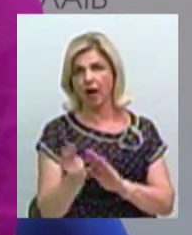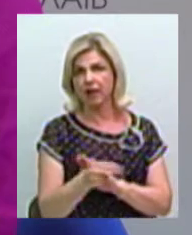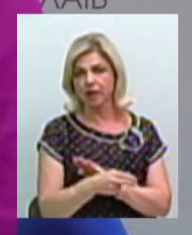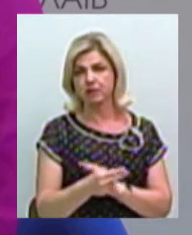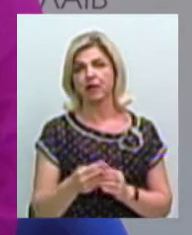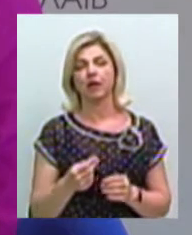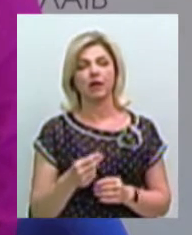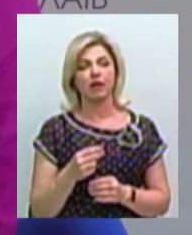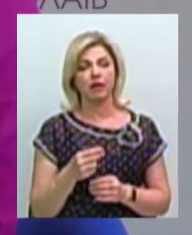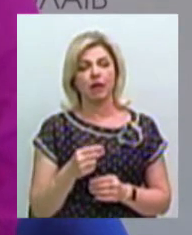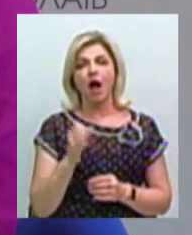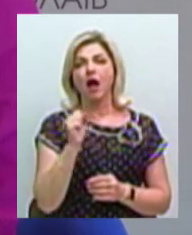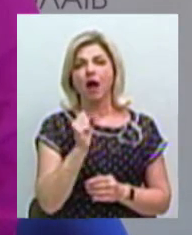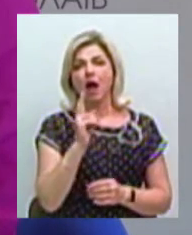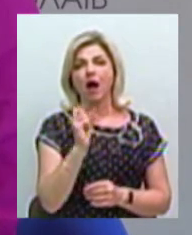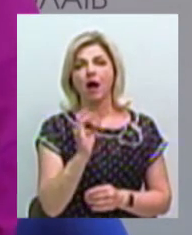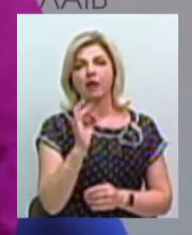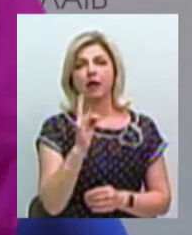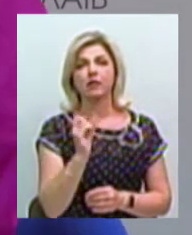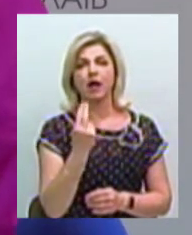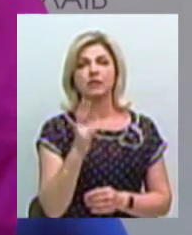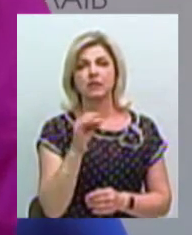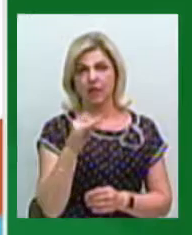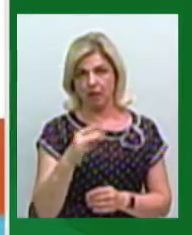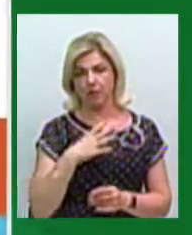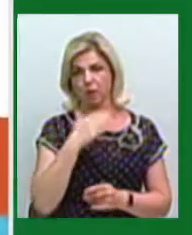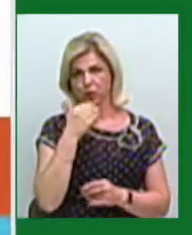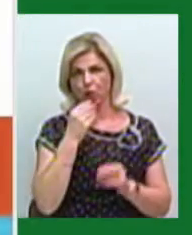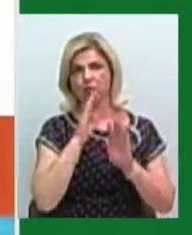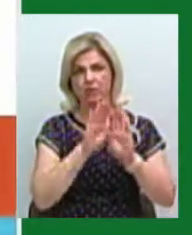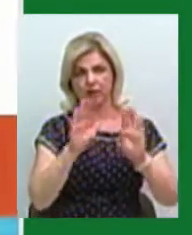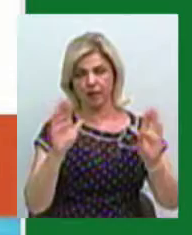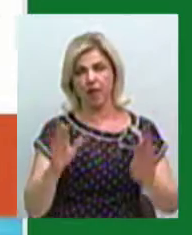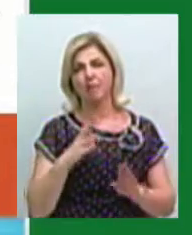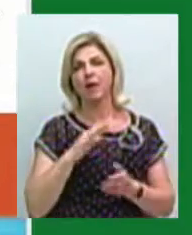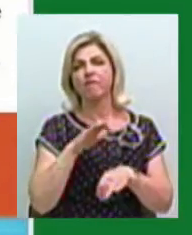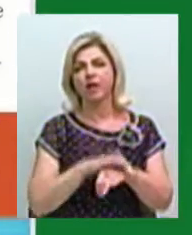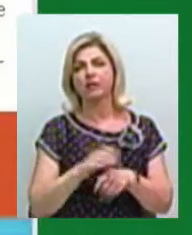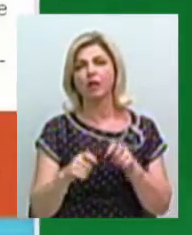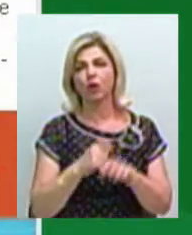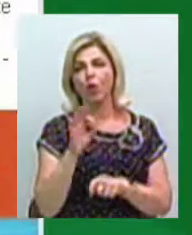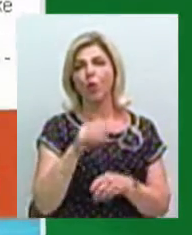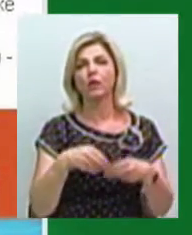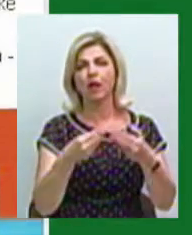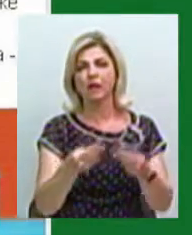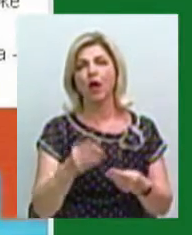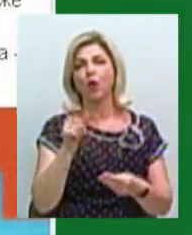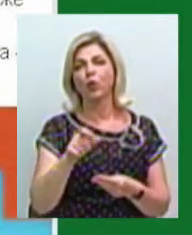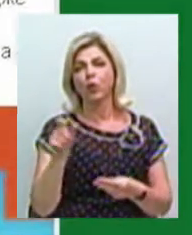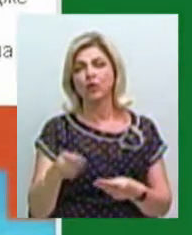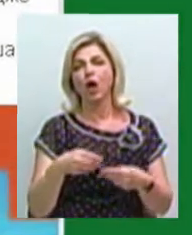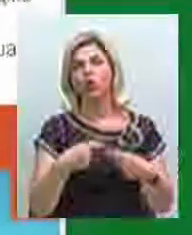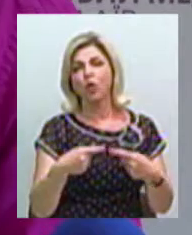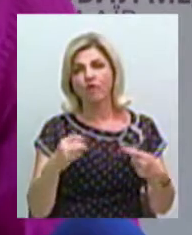Агітаційної продукції Аркадія Карнацького були складені адмінпротоколи. Зафіксували порушення щодо надання виборцям товарів, послуг,